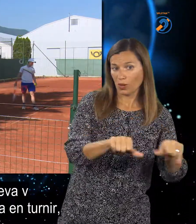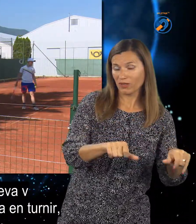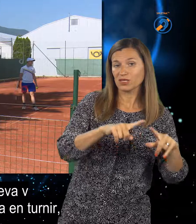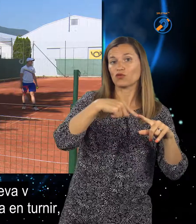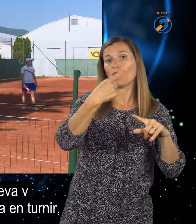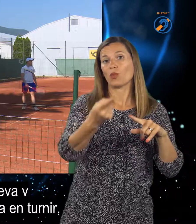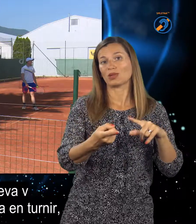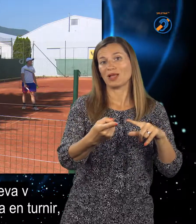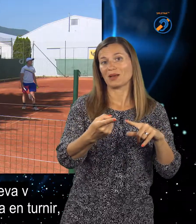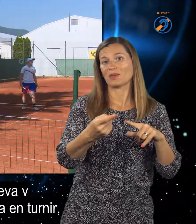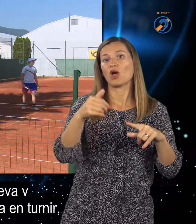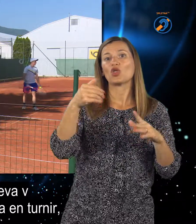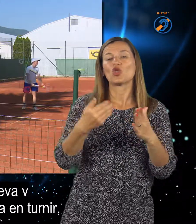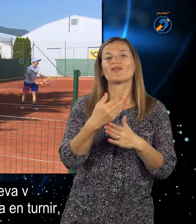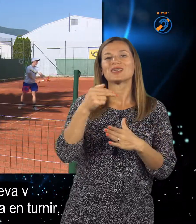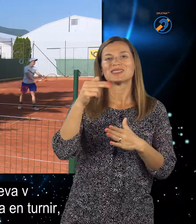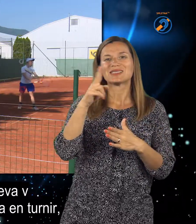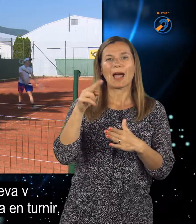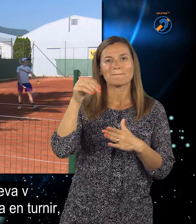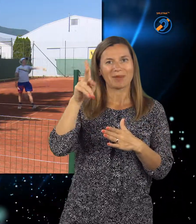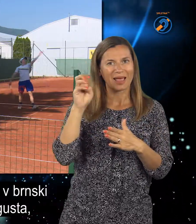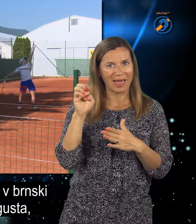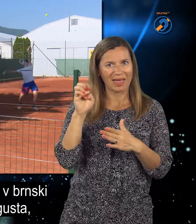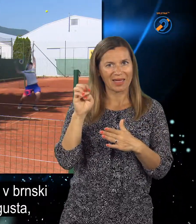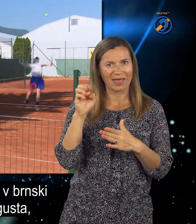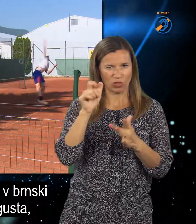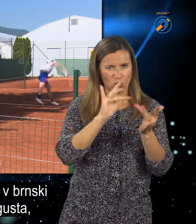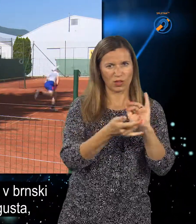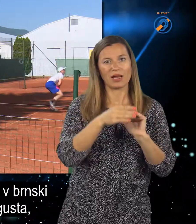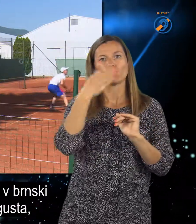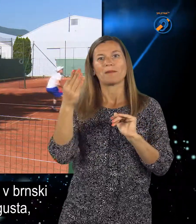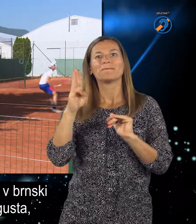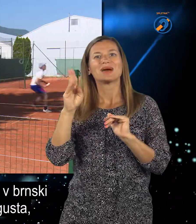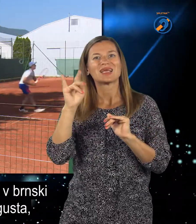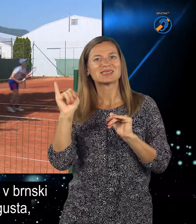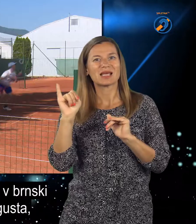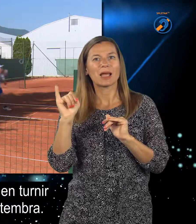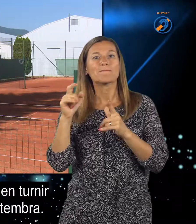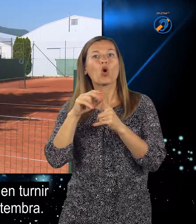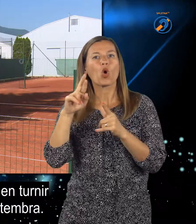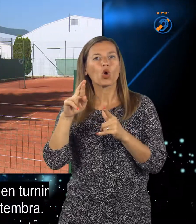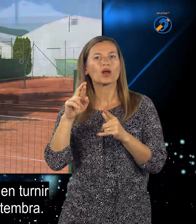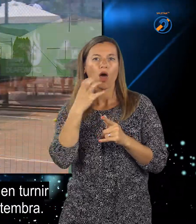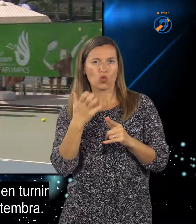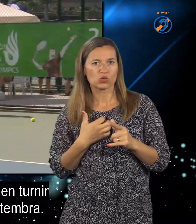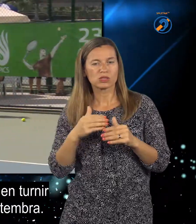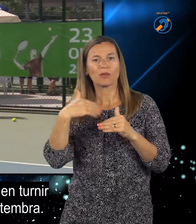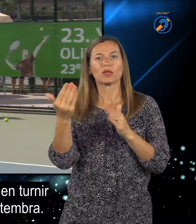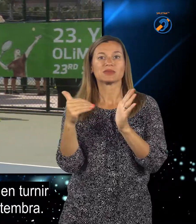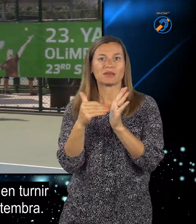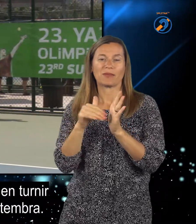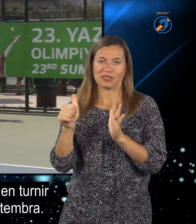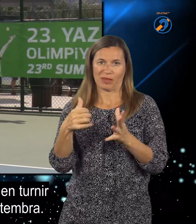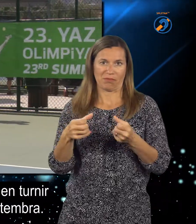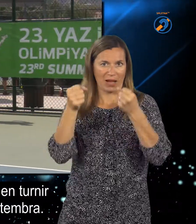potem greva v Nove Zamke na en turnir, potem greva na Brnenski pohar avgusta in septembra spet